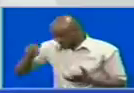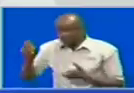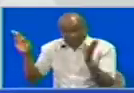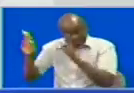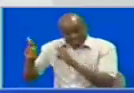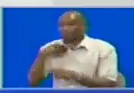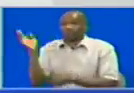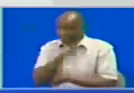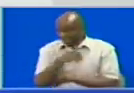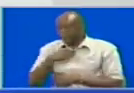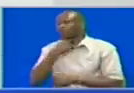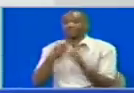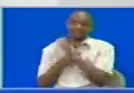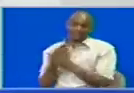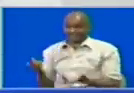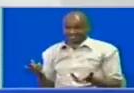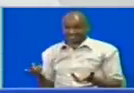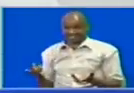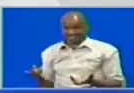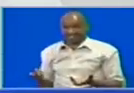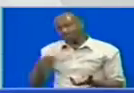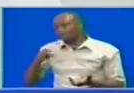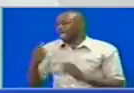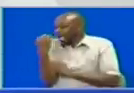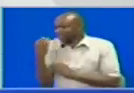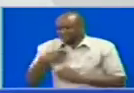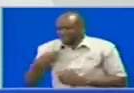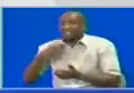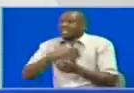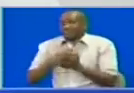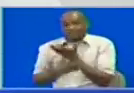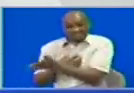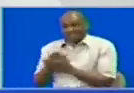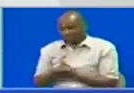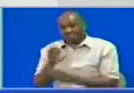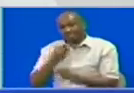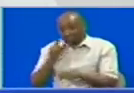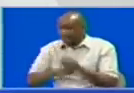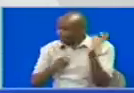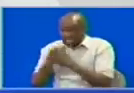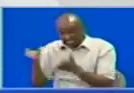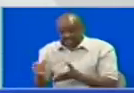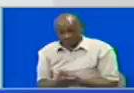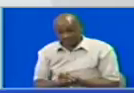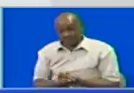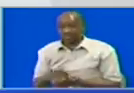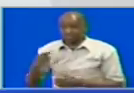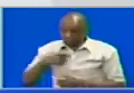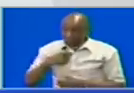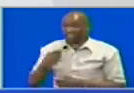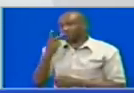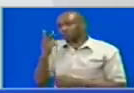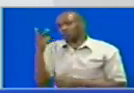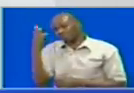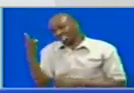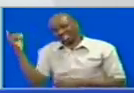kukaa. Lakini mimi ilikuwa najiulizia mimi mwenyewe. Naam. Sasa kurudi huku nikao siku mbili